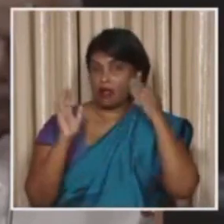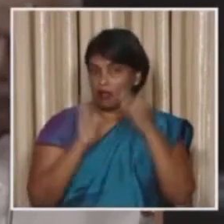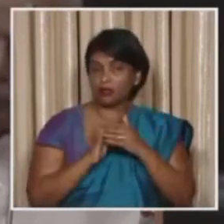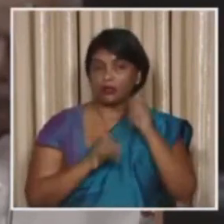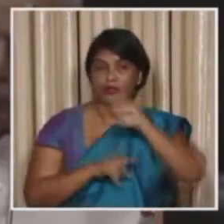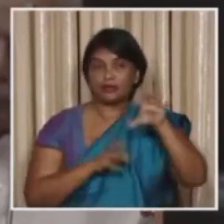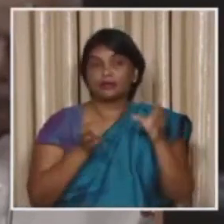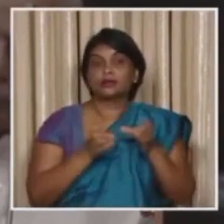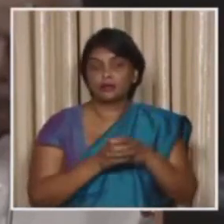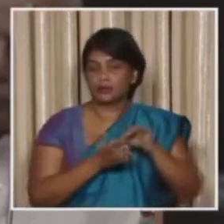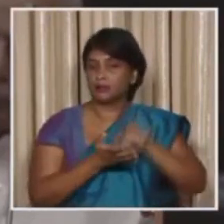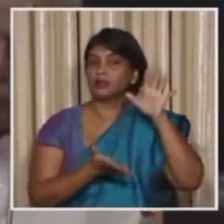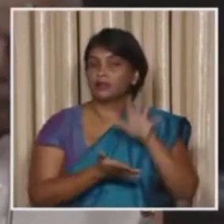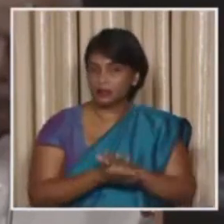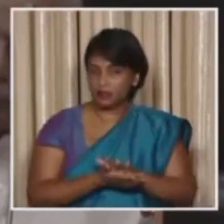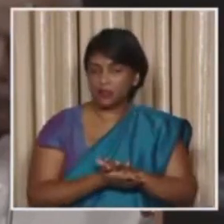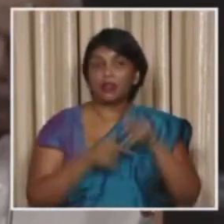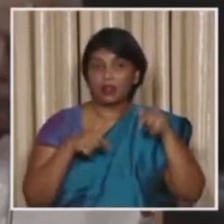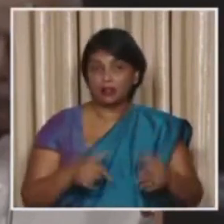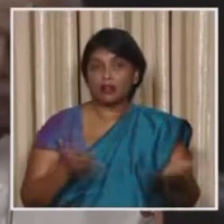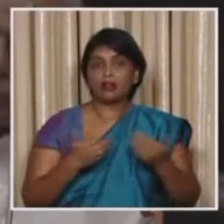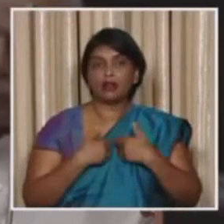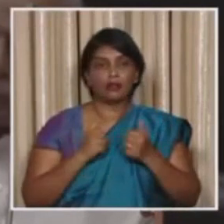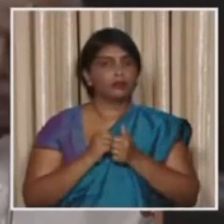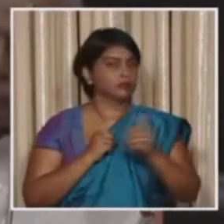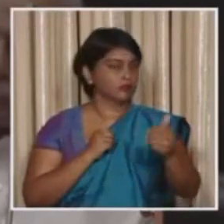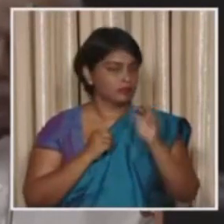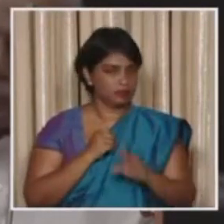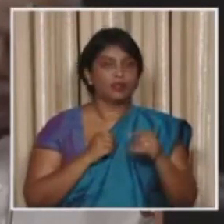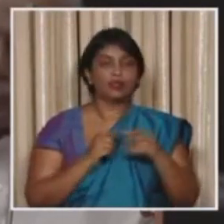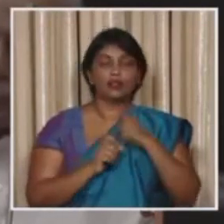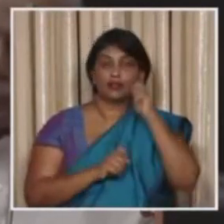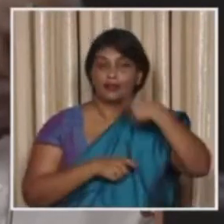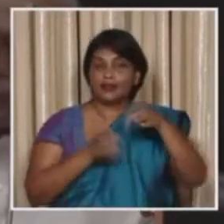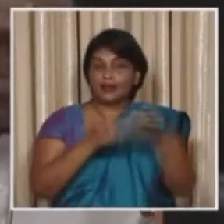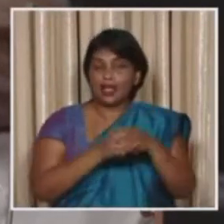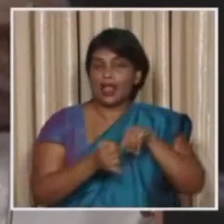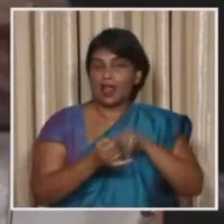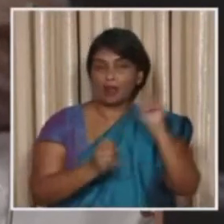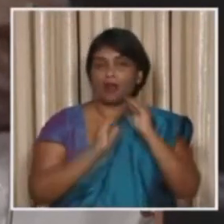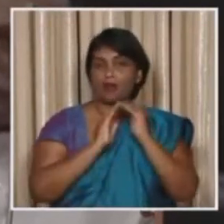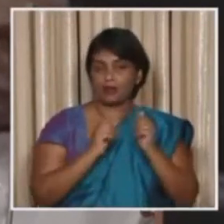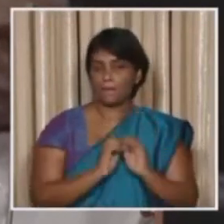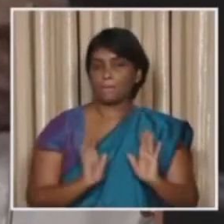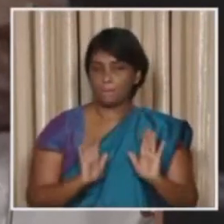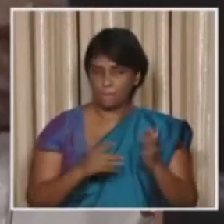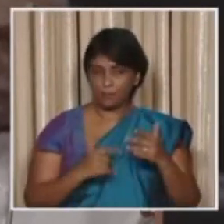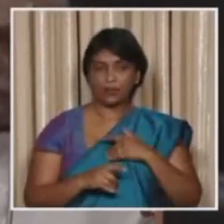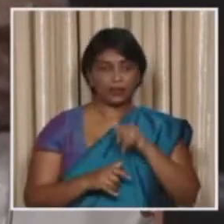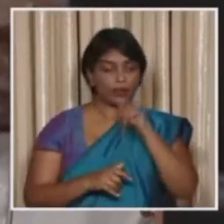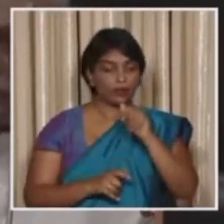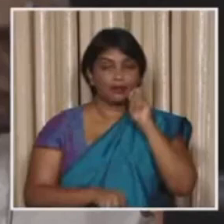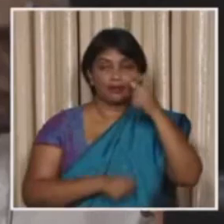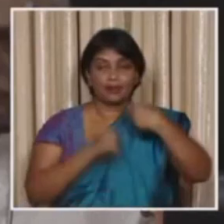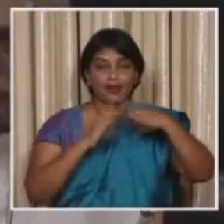ජනසභා ස්ථාපිත කිරීම සඳහා දැන් අප කටයුතු කරමින් සිටිනවා. ජනසභා ලේකම් කාර්යාලය අප ආරම්භ කළා. නියදි